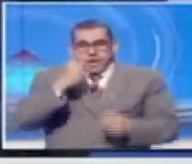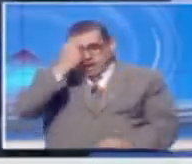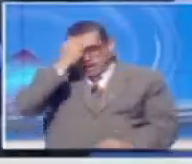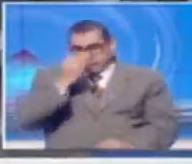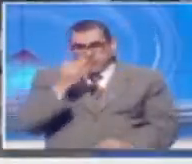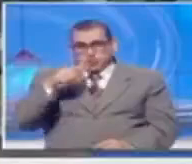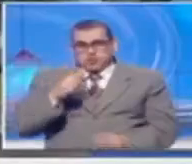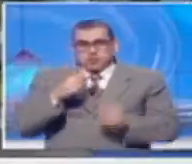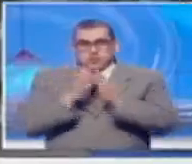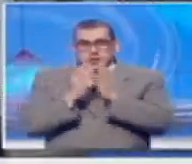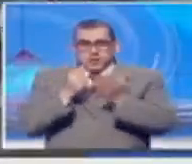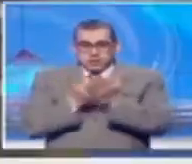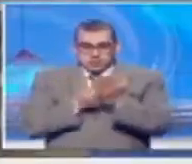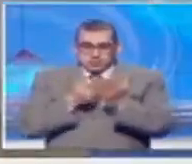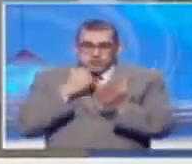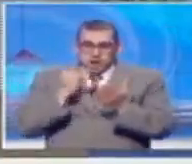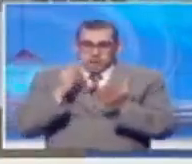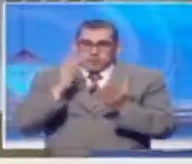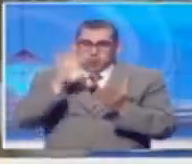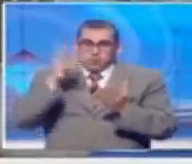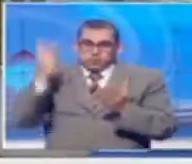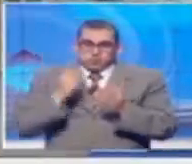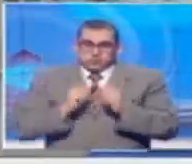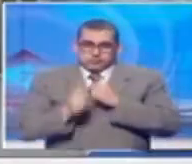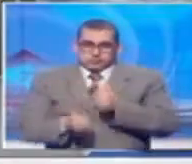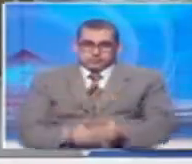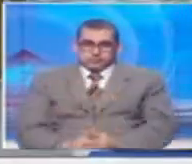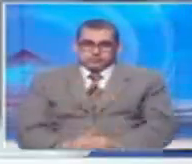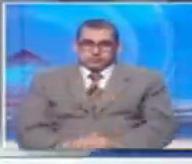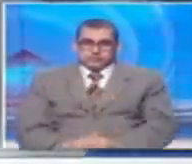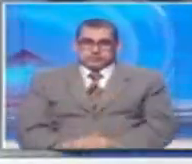1063 ناشرا عربيا وأجنبيا.